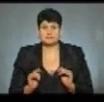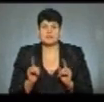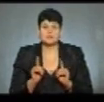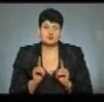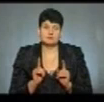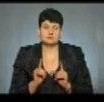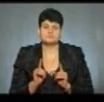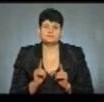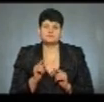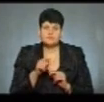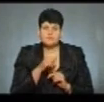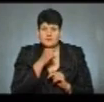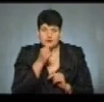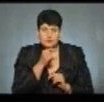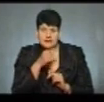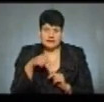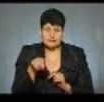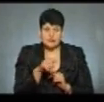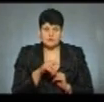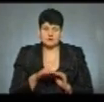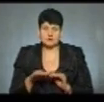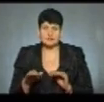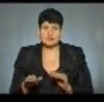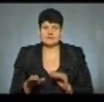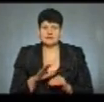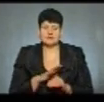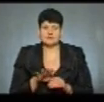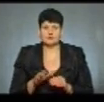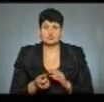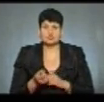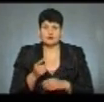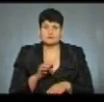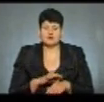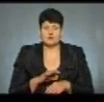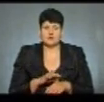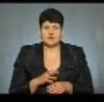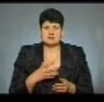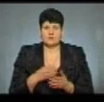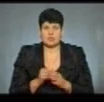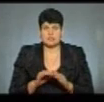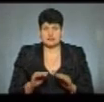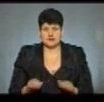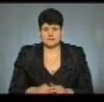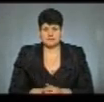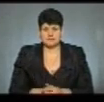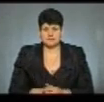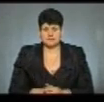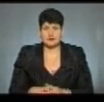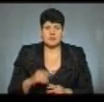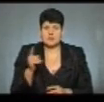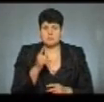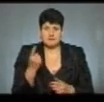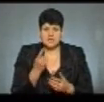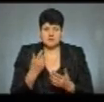таки ті дорослі, які оточують цих маленьких дітей, не стали джерелом захворювання для своїх же дітей. І все-таки перші симптоми